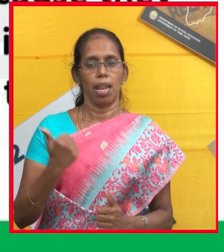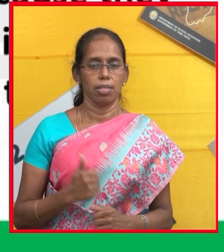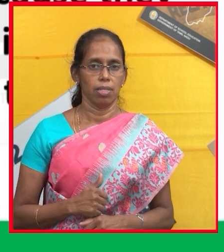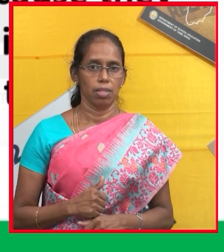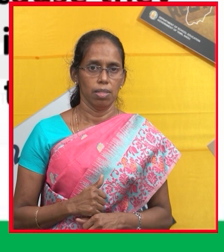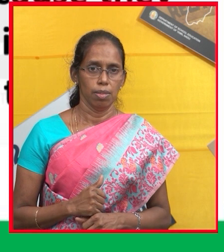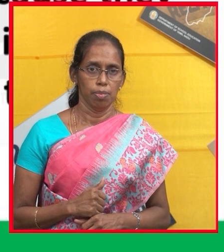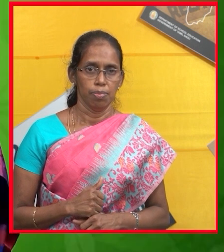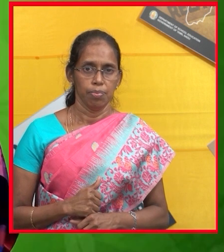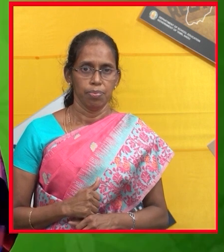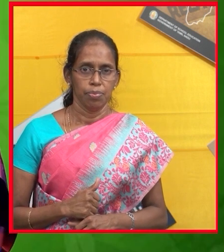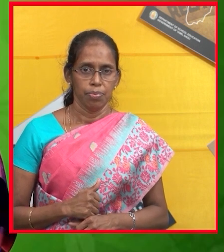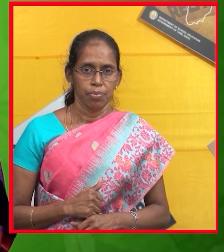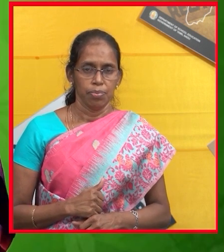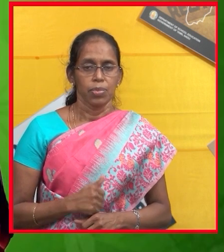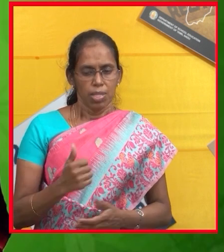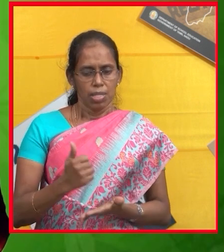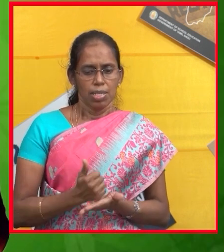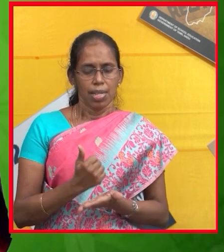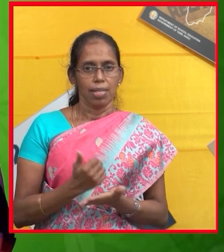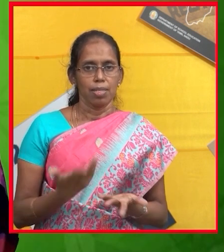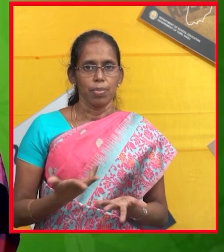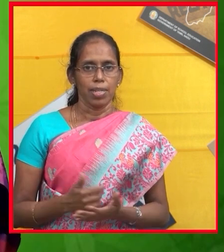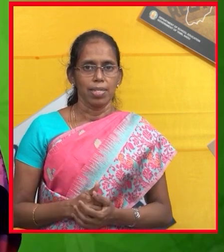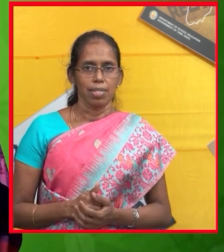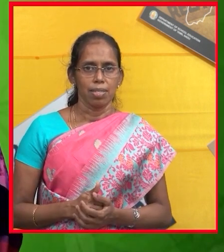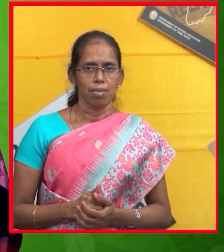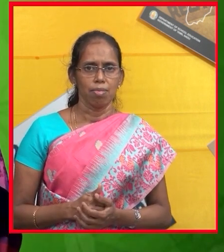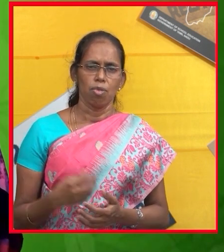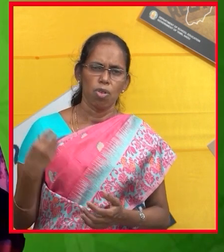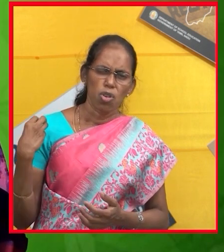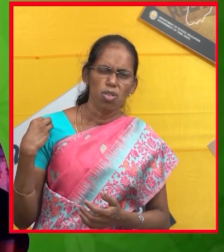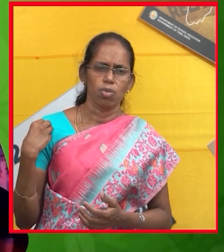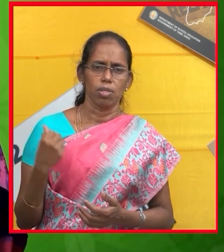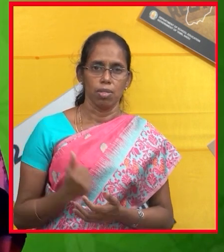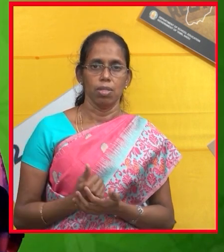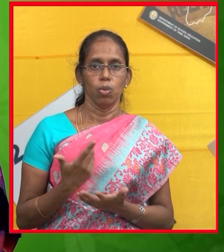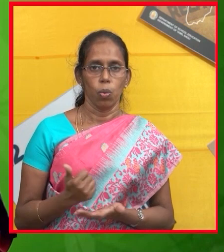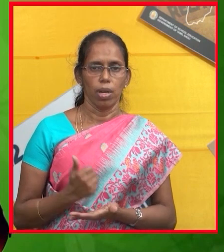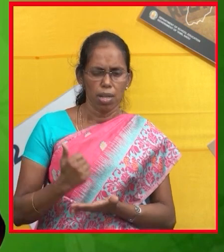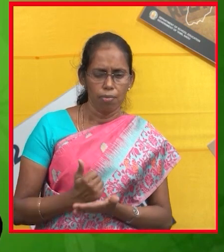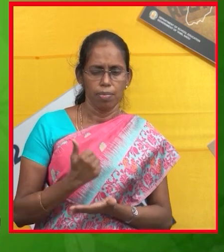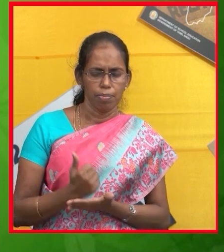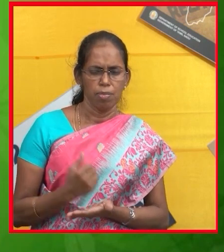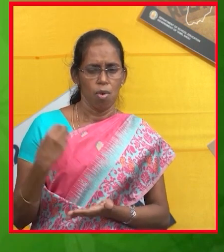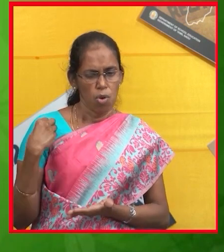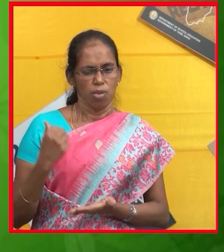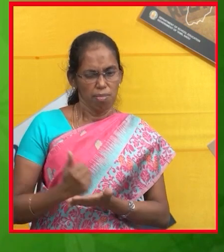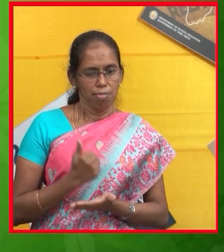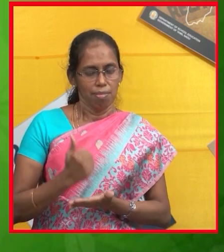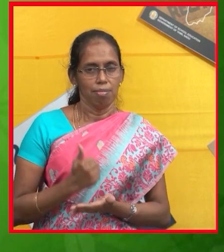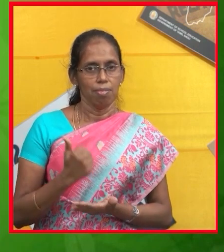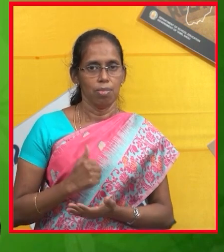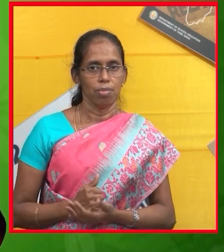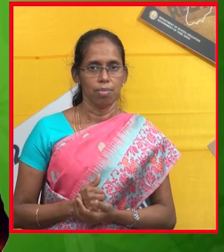those challenges. இப்போ இந்த எக்ஸ்பீரியன்ஸஸ்லாம் என்ன வந்து இவ்வளோ ஹார்ட் ஒர்க் போட்டு ஒரு விஷயத்தை செய்கிறாங்க, எஃபர்ட் போட்டு ஒரு விஷயத்தை